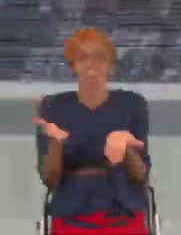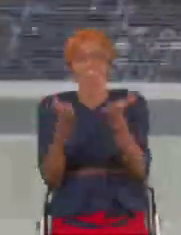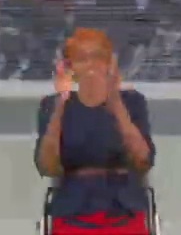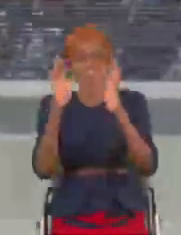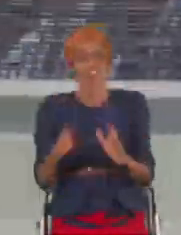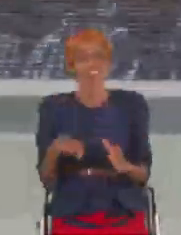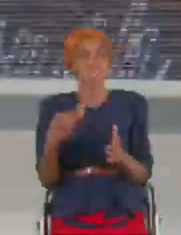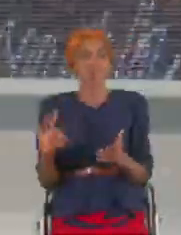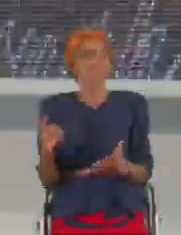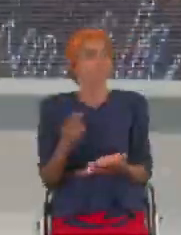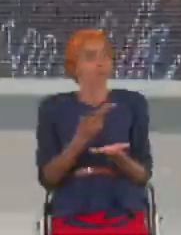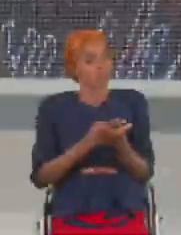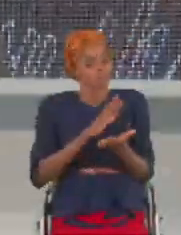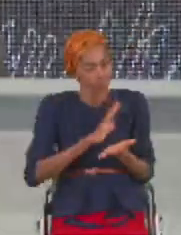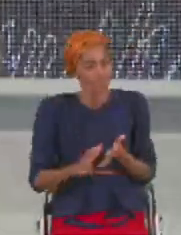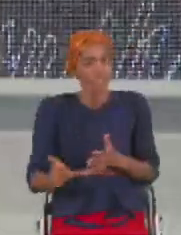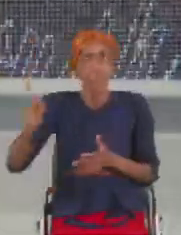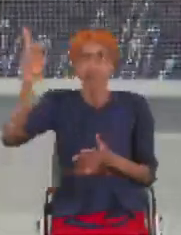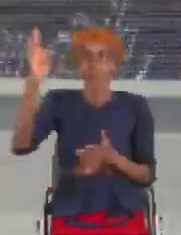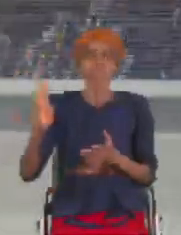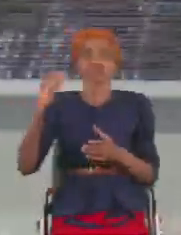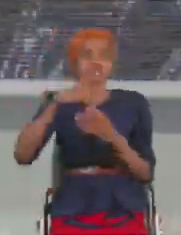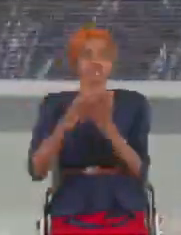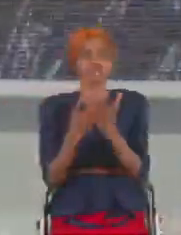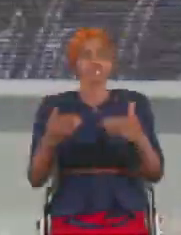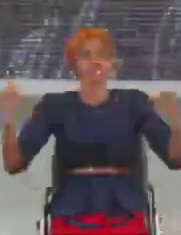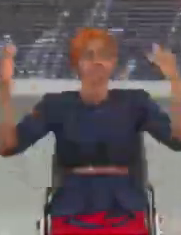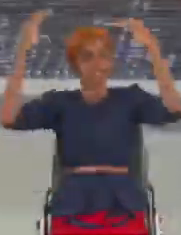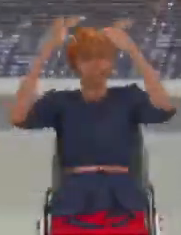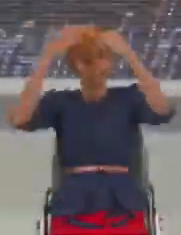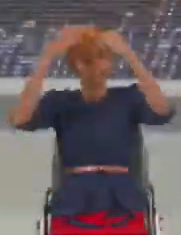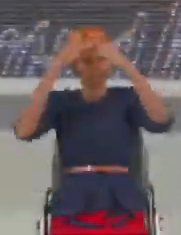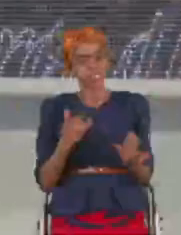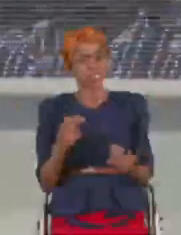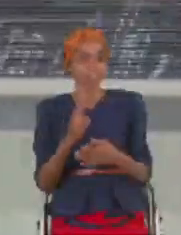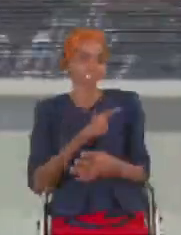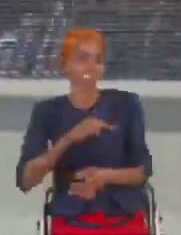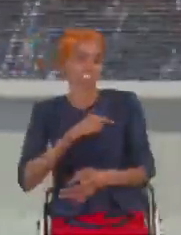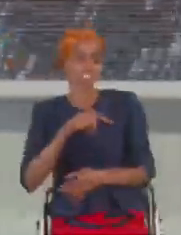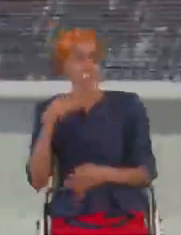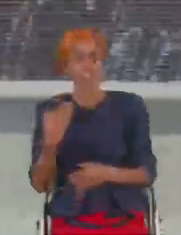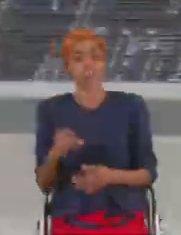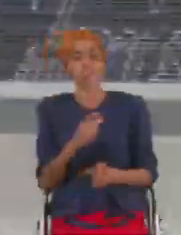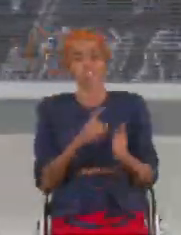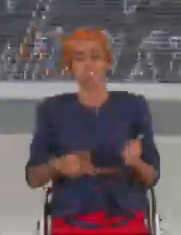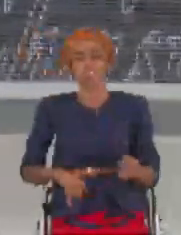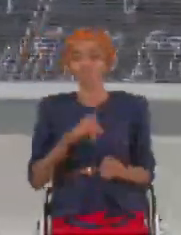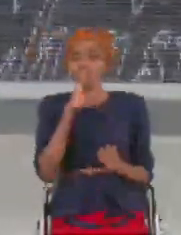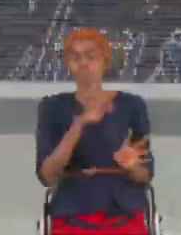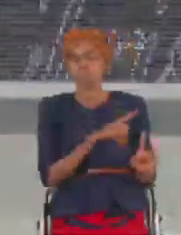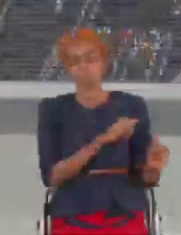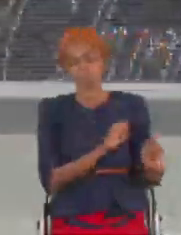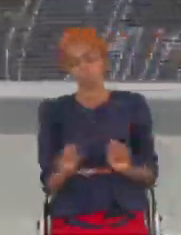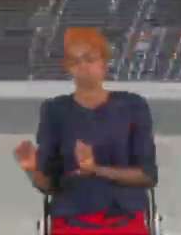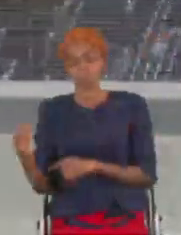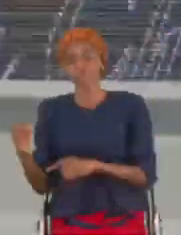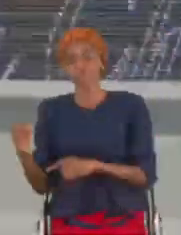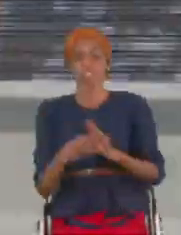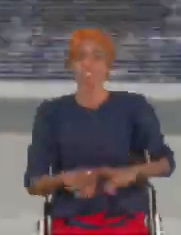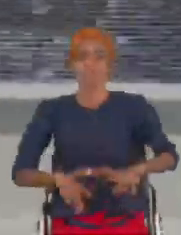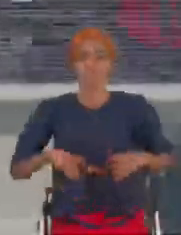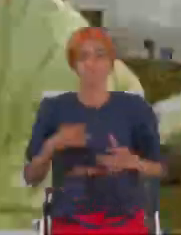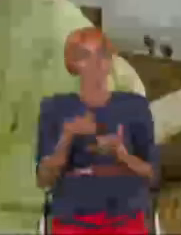du dieu celle du ciel et la nature du seigneur est tranféré dans